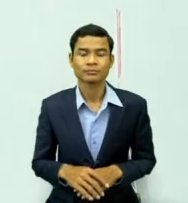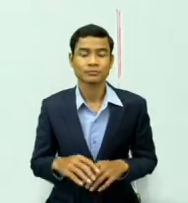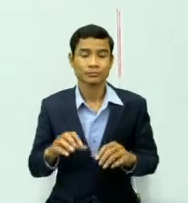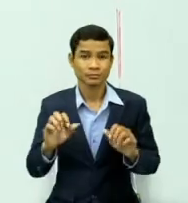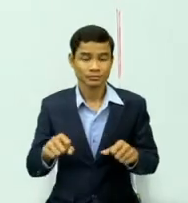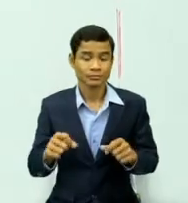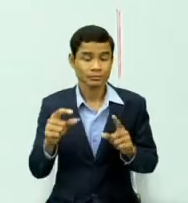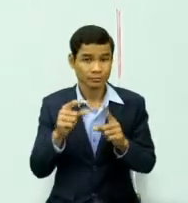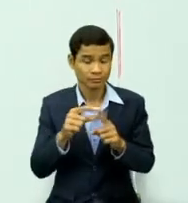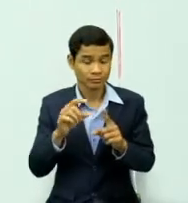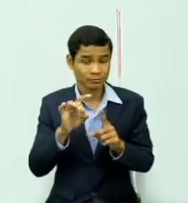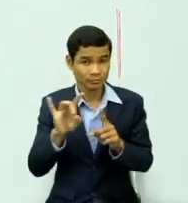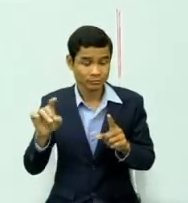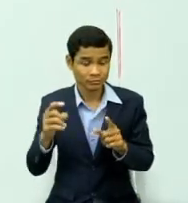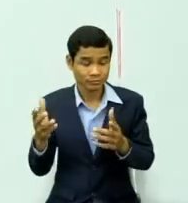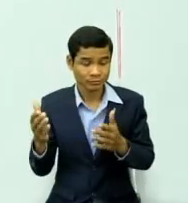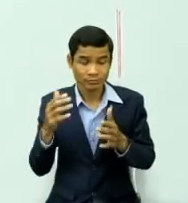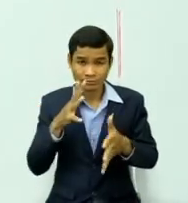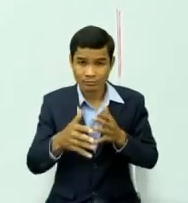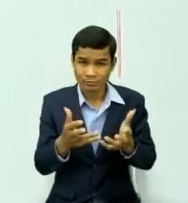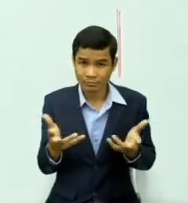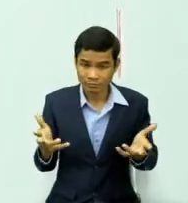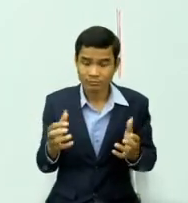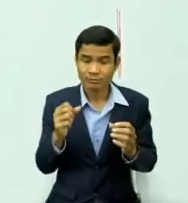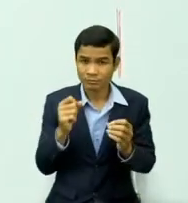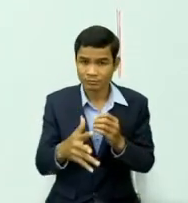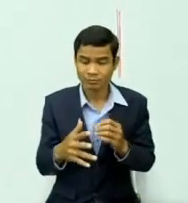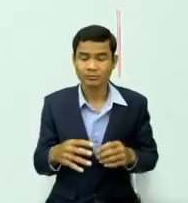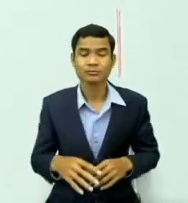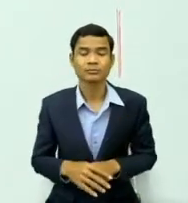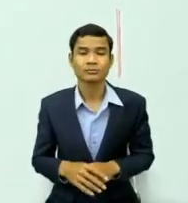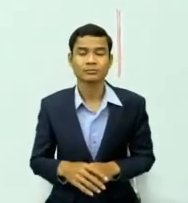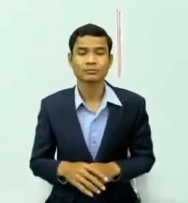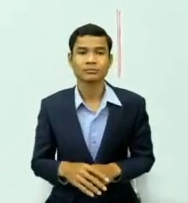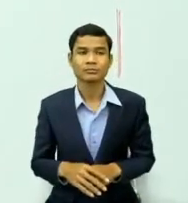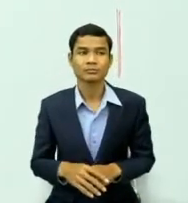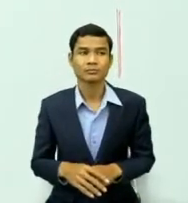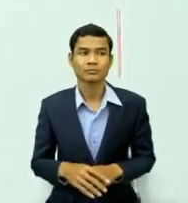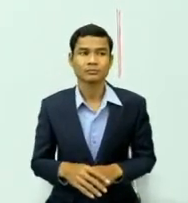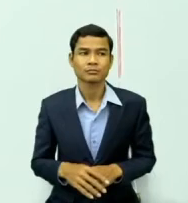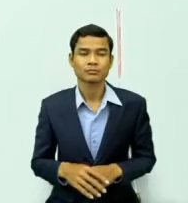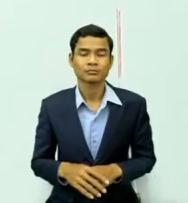Chà, chấm lại ép riêng ní. Ta con ai dùng điểm đấy, chấp đàm ạn.